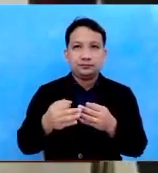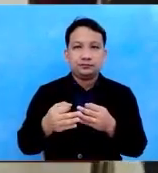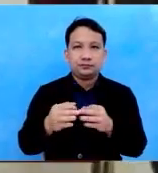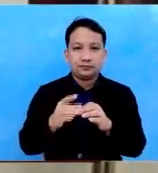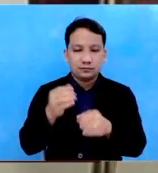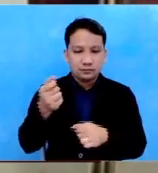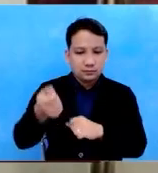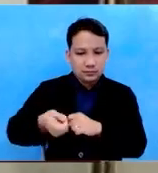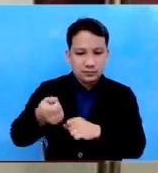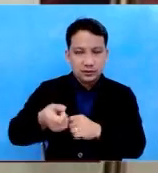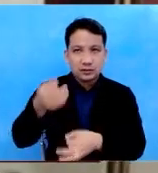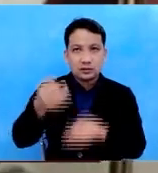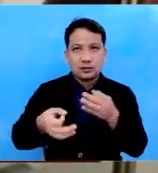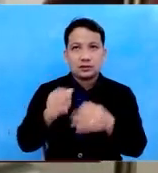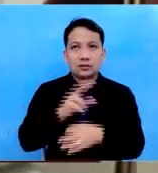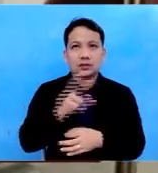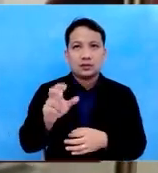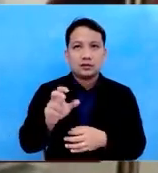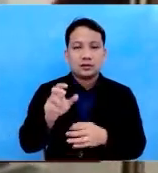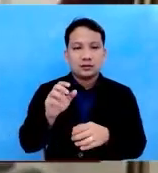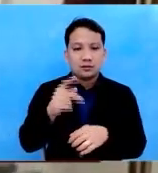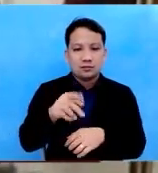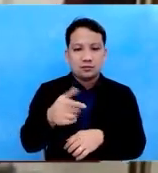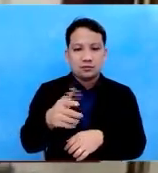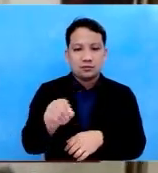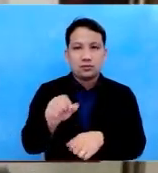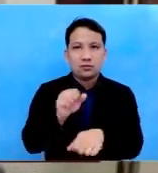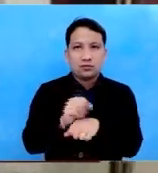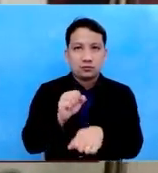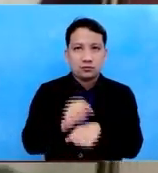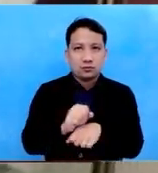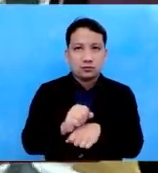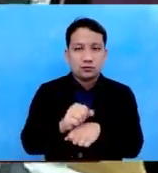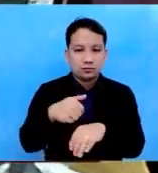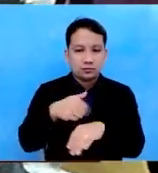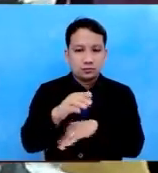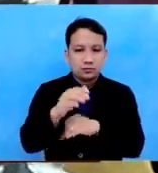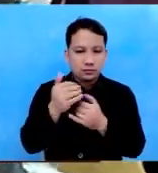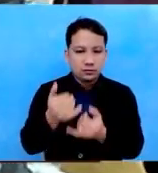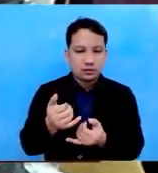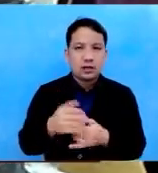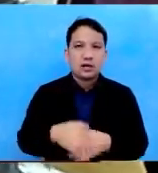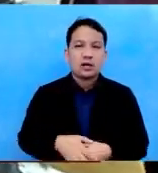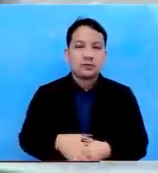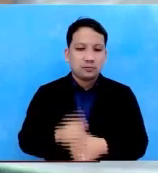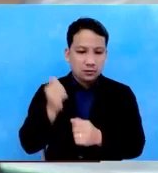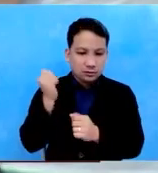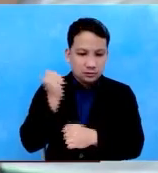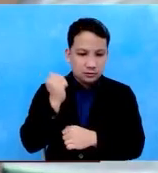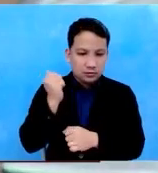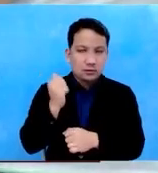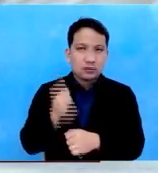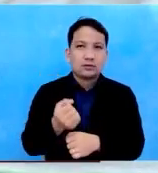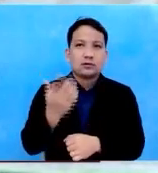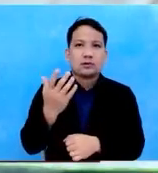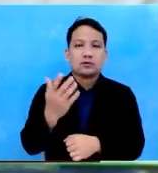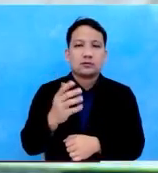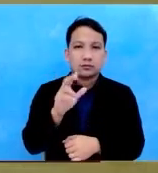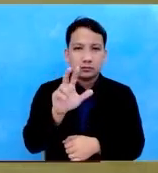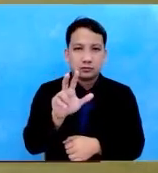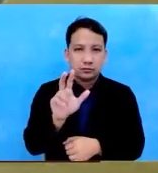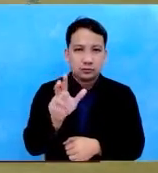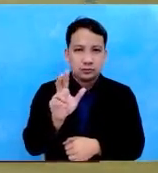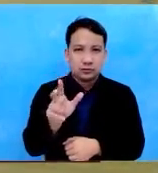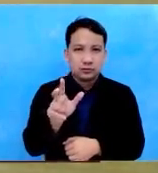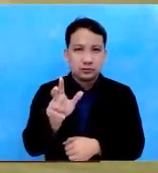higit 300 pang POGO workers ang kailangan ipadeport sa ngayon. Inaasahang nasa higit kumulang 30 ang susunod